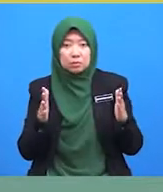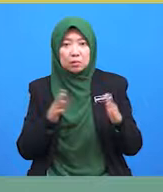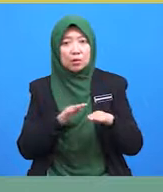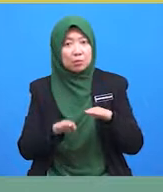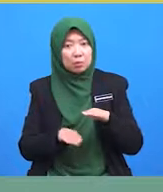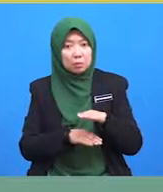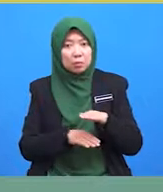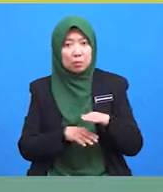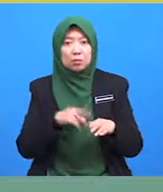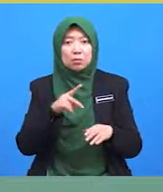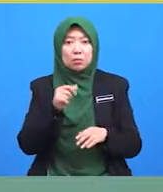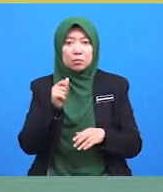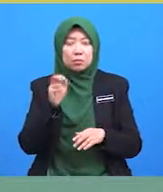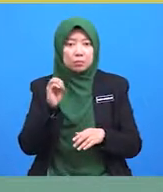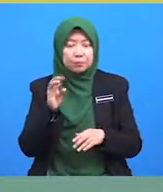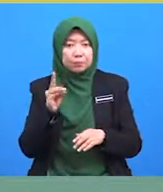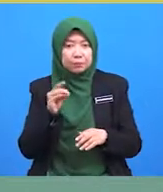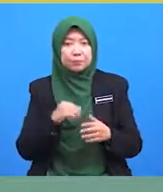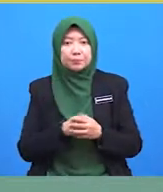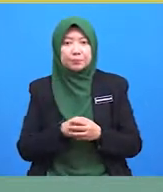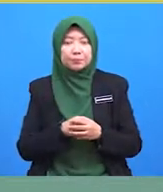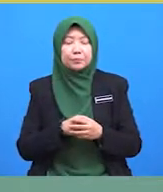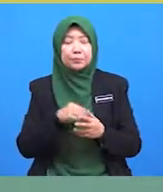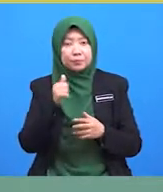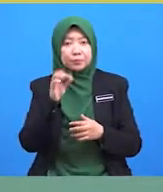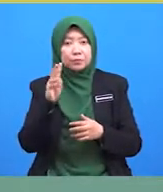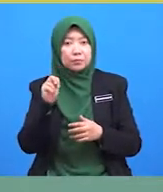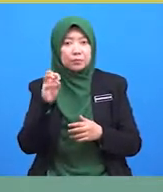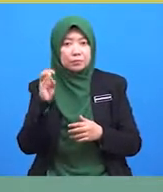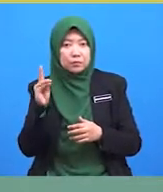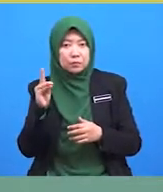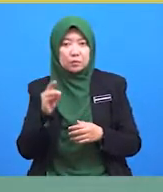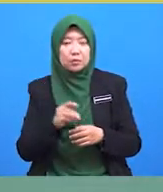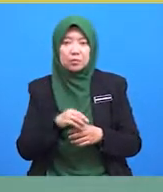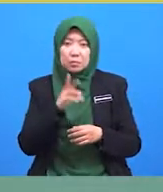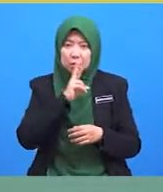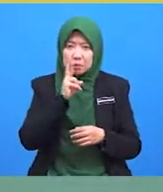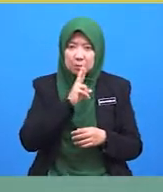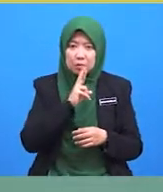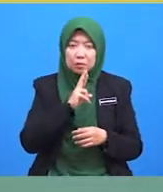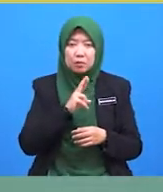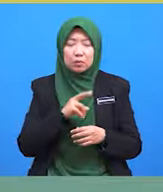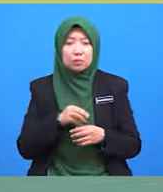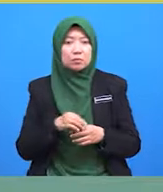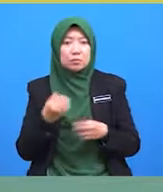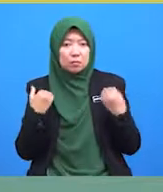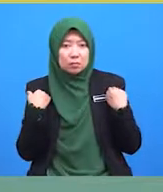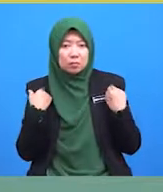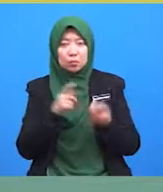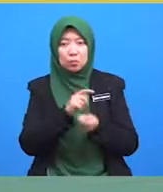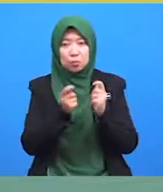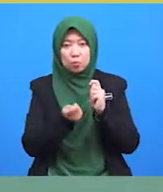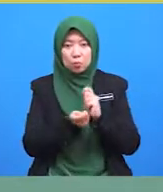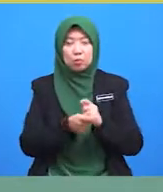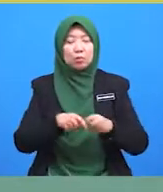bawah katod daripada di bawah anod. Tanda sakit merah boleh muncul dan bertukar